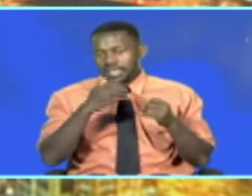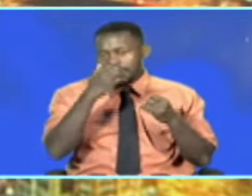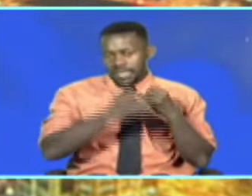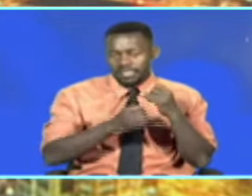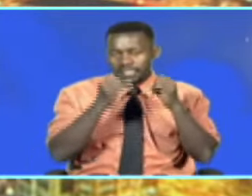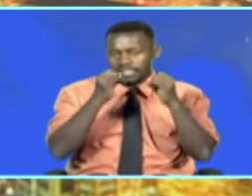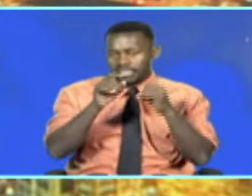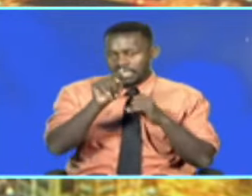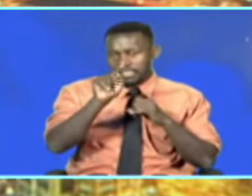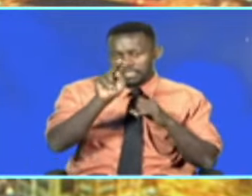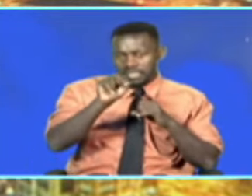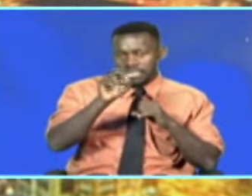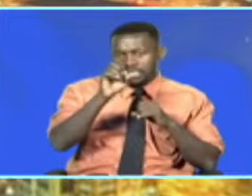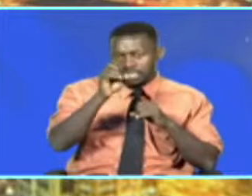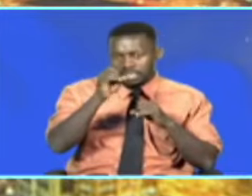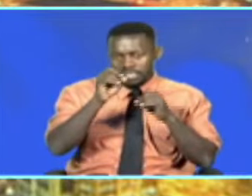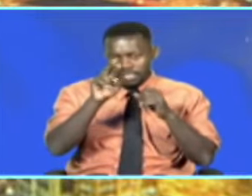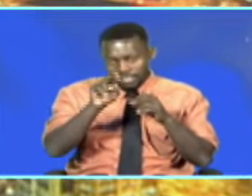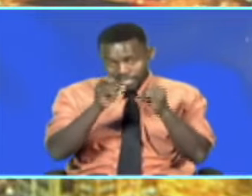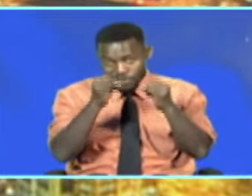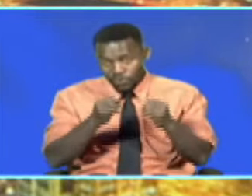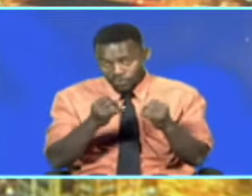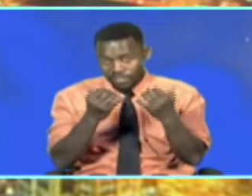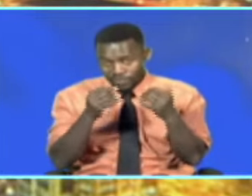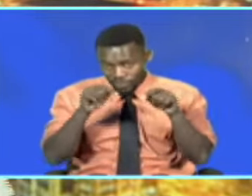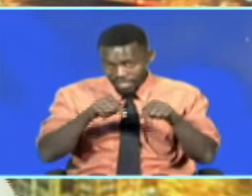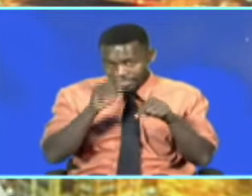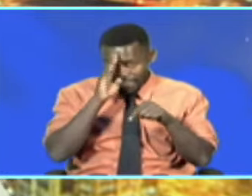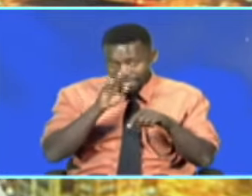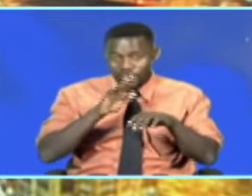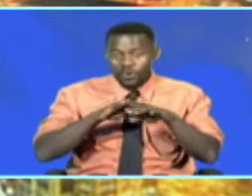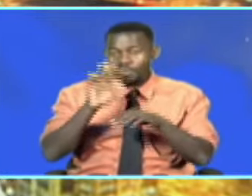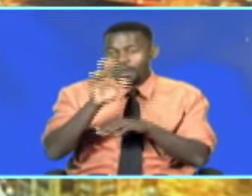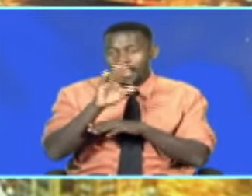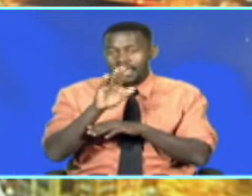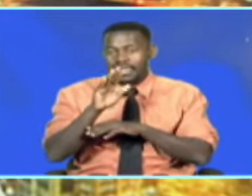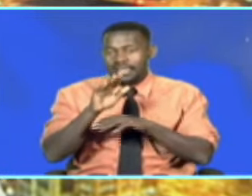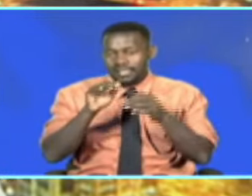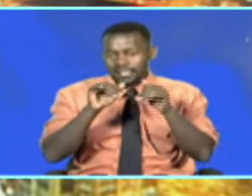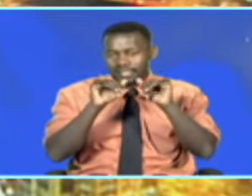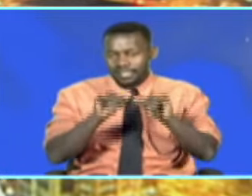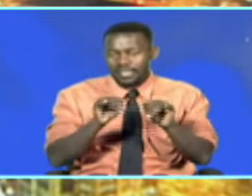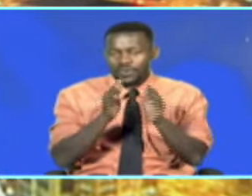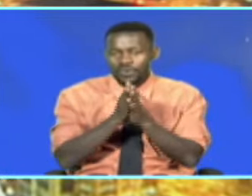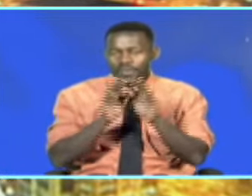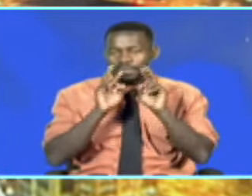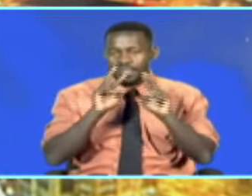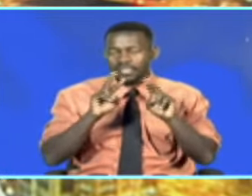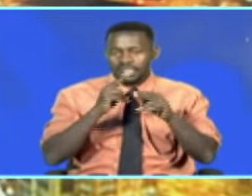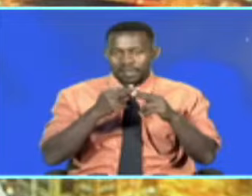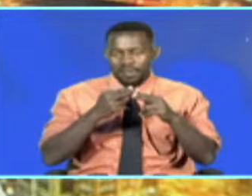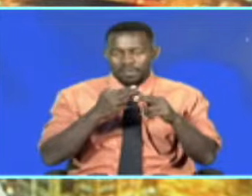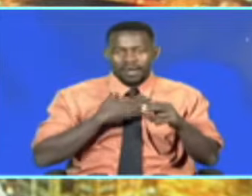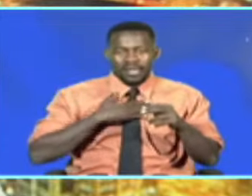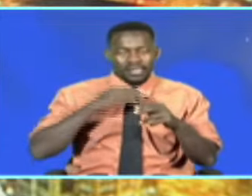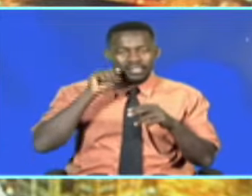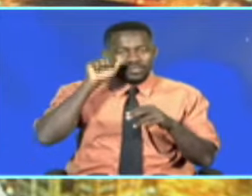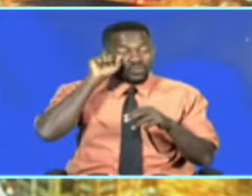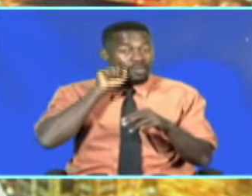hizi za KTN leo weekend Jumapili hii. Ni kwa heri, ubaki na wingi wa heri. Mimi ni Suleiman Yeri, mwenzangu